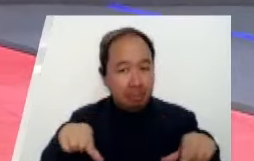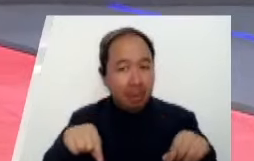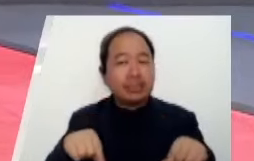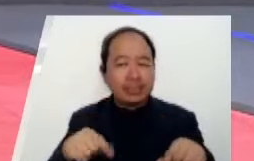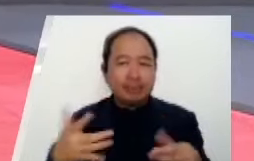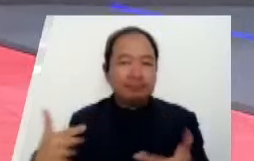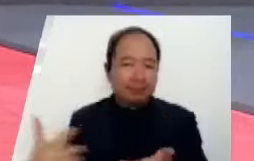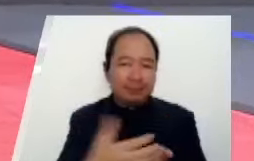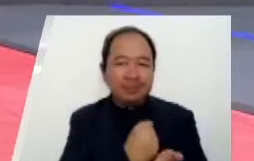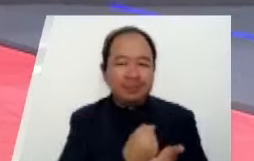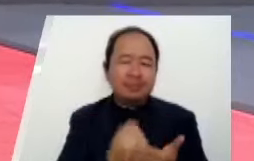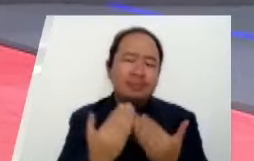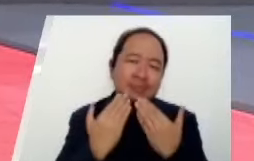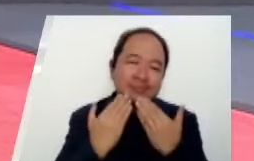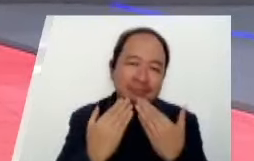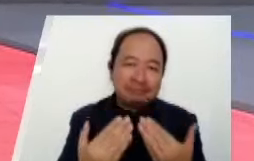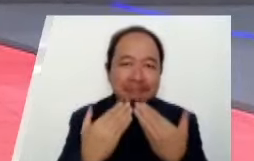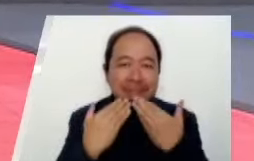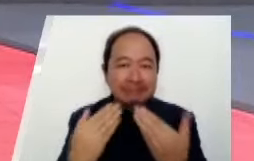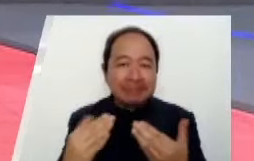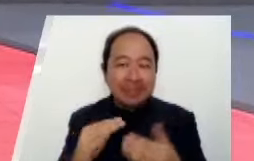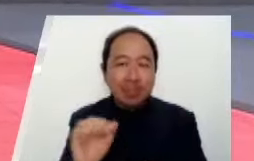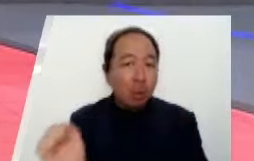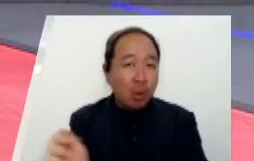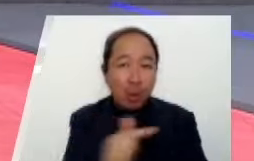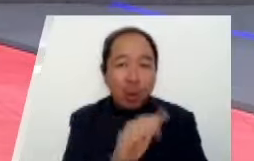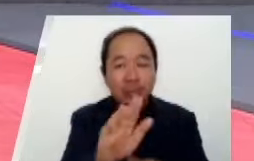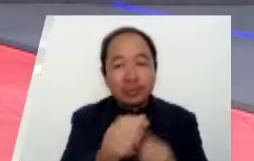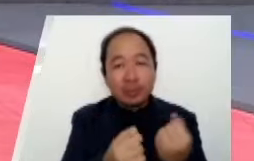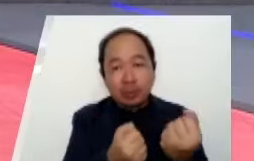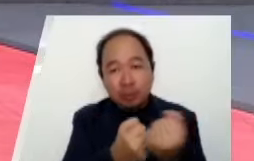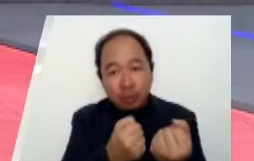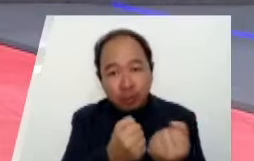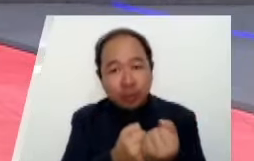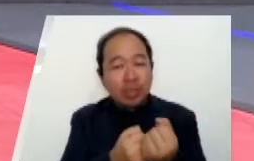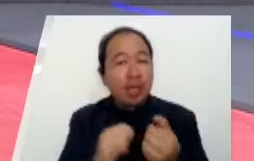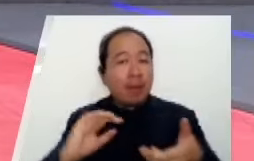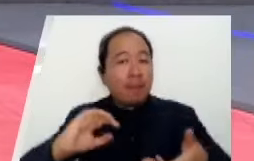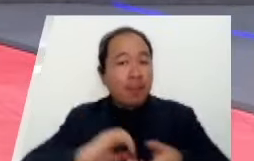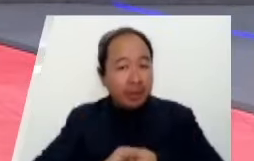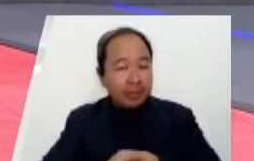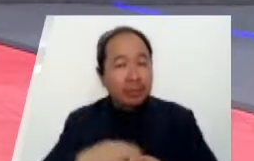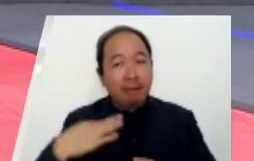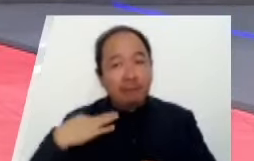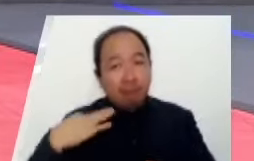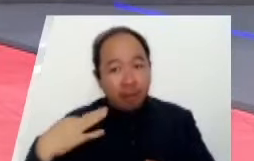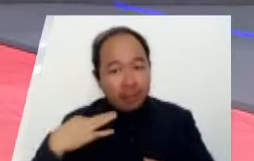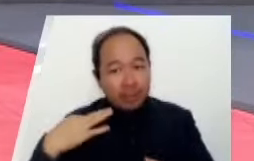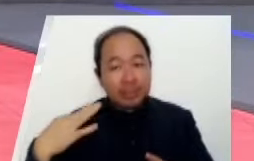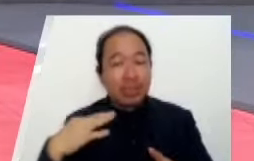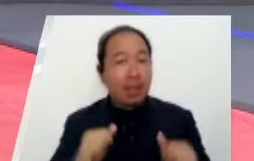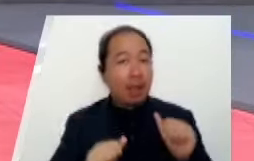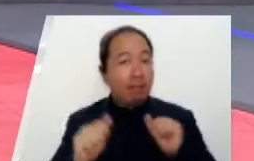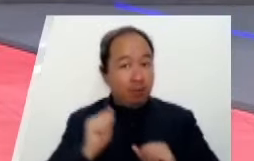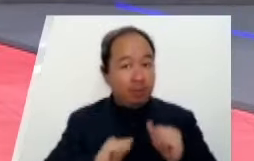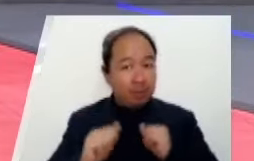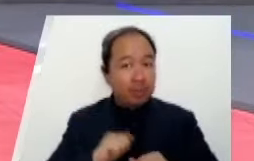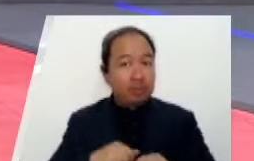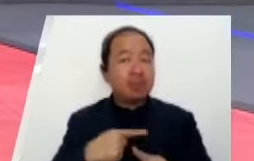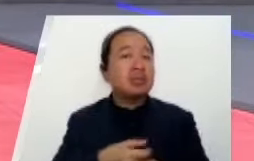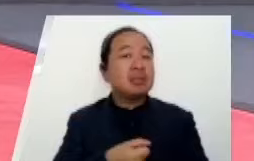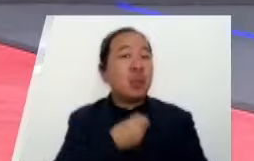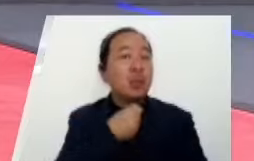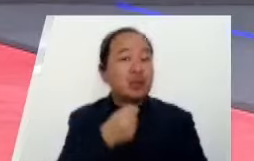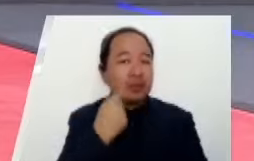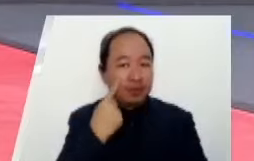aming pasasalamat sa lahat ng sponsors, partners, volunteers, performers at mga hosts at syempre